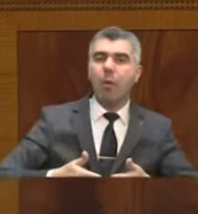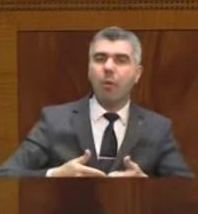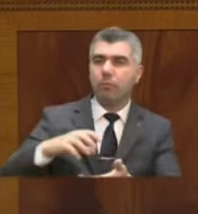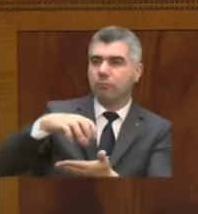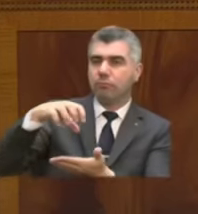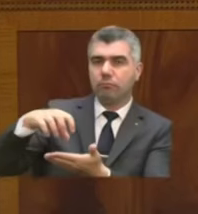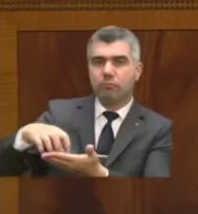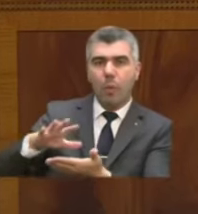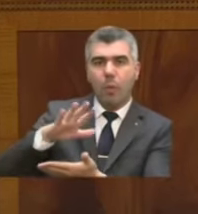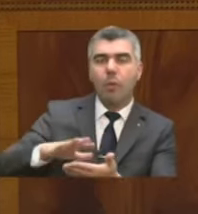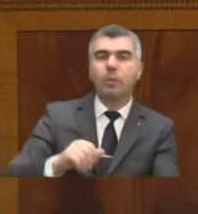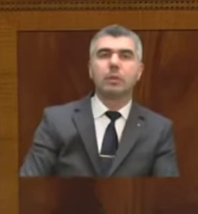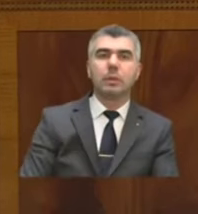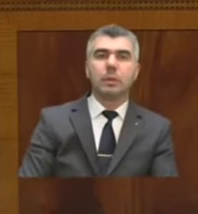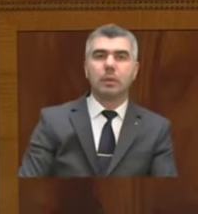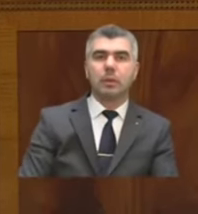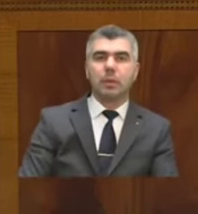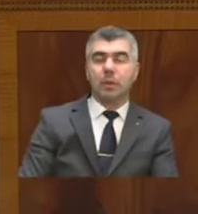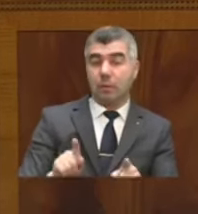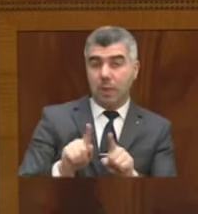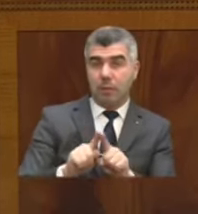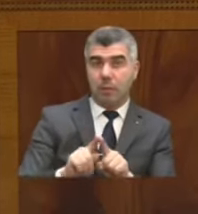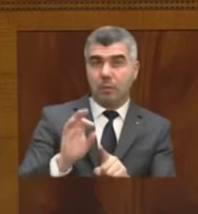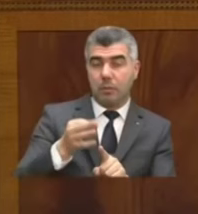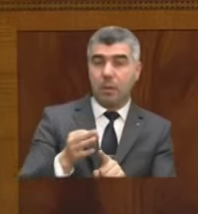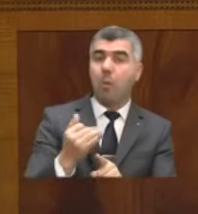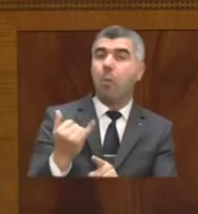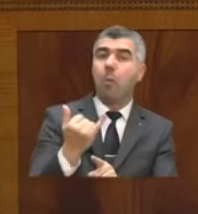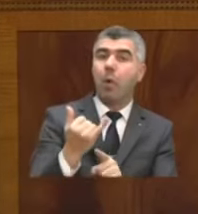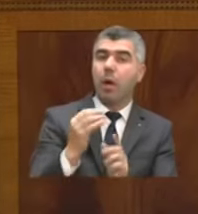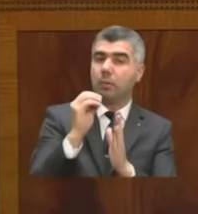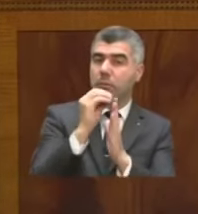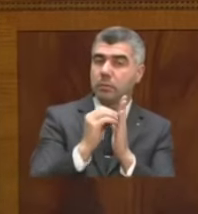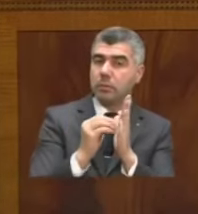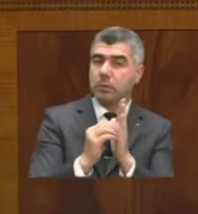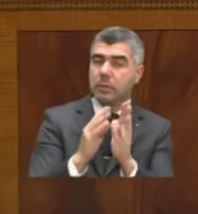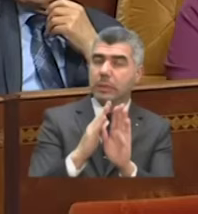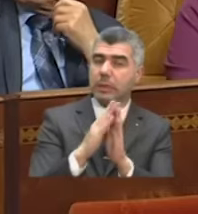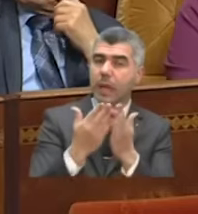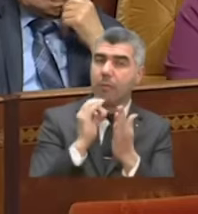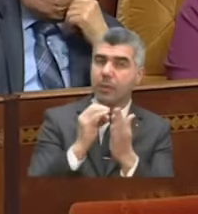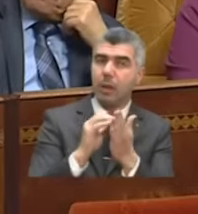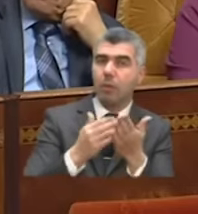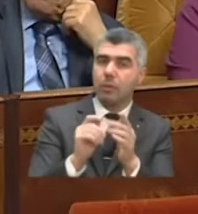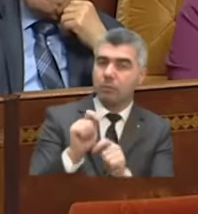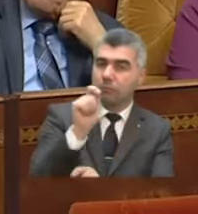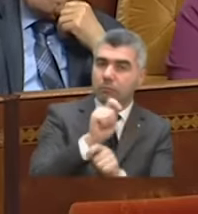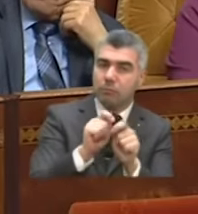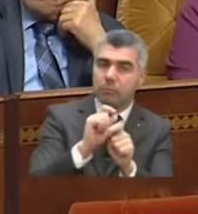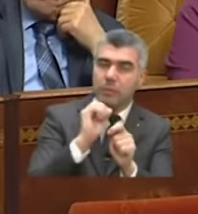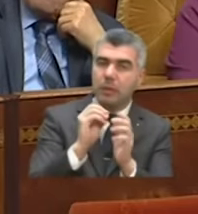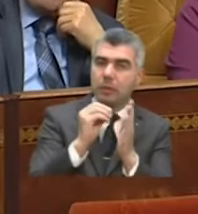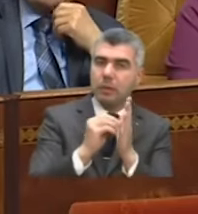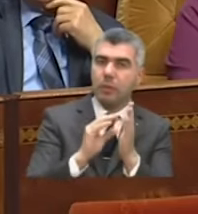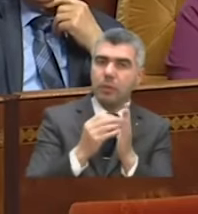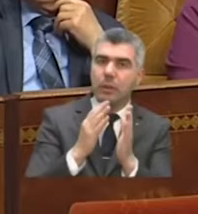حدة، وذلك بمراعاة المحددات والمعايير البيداغوجية والديدكتيكية المعمول بها في